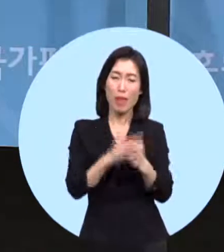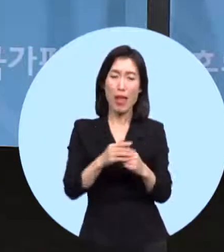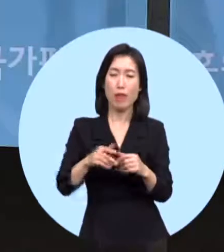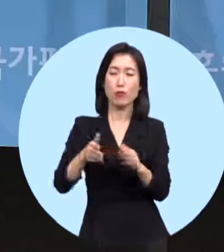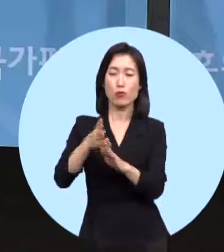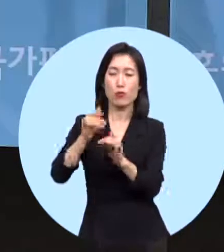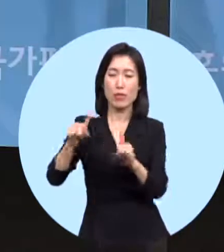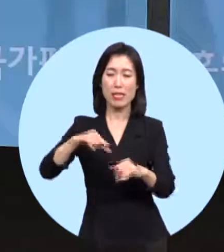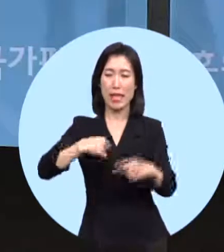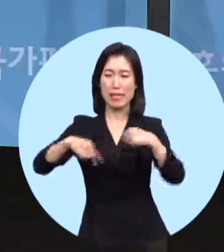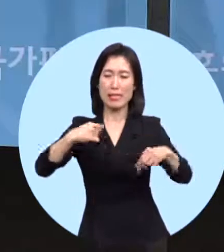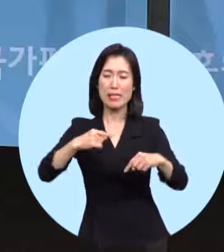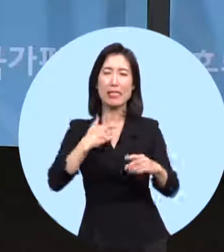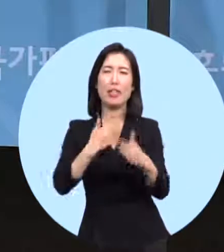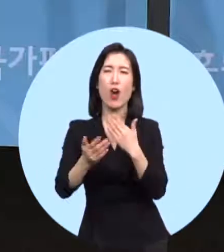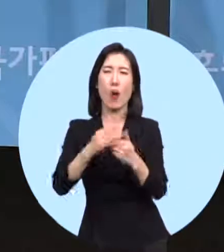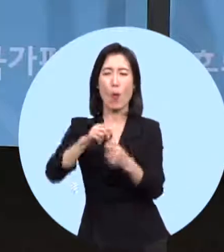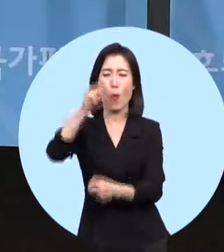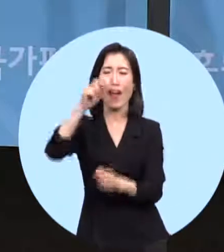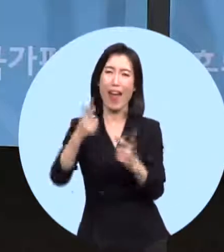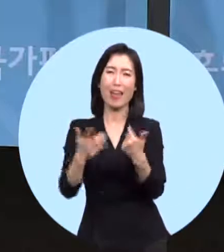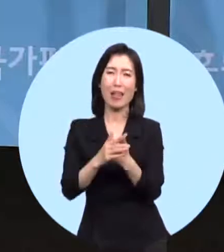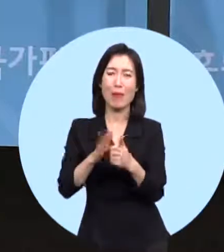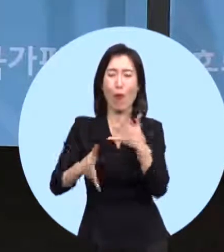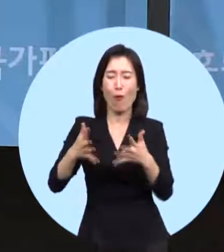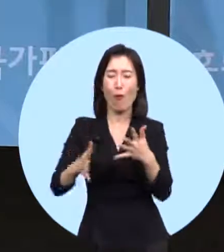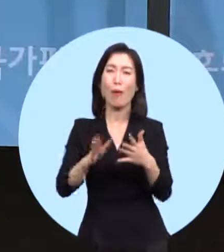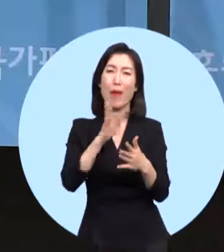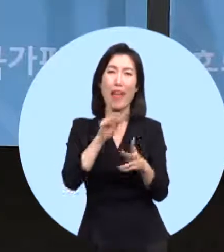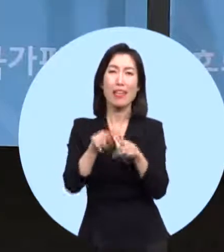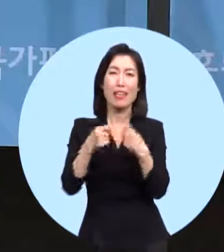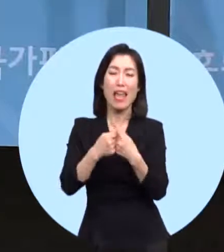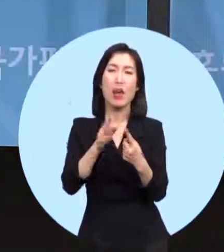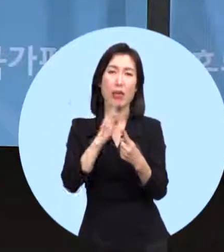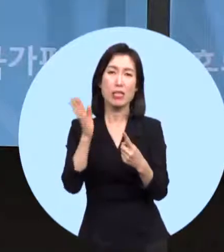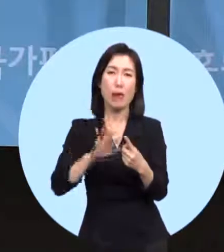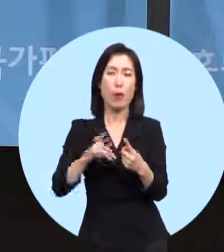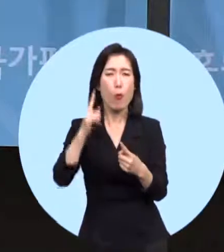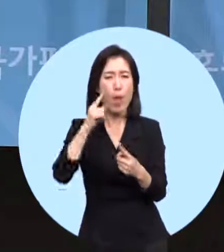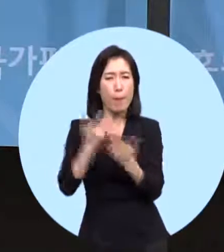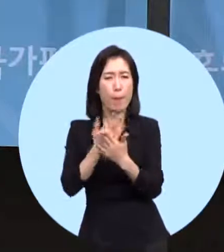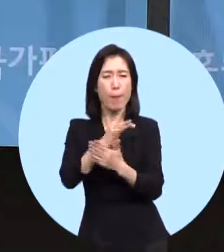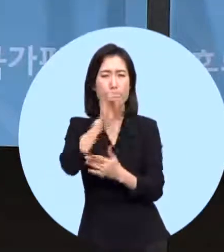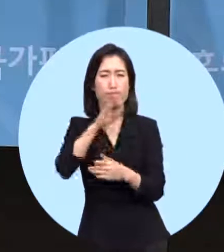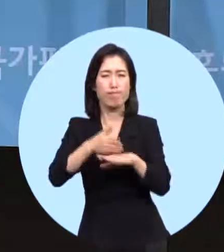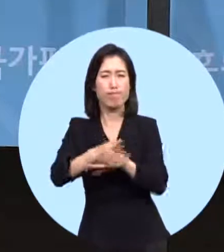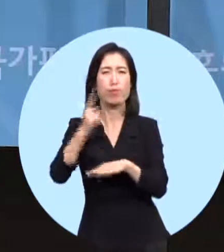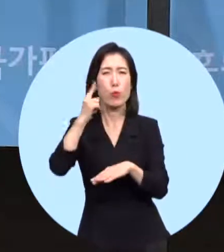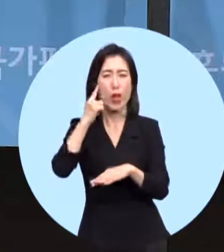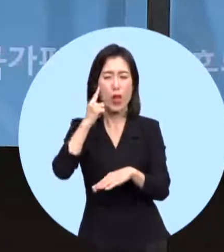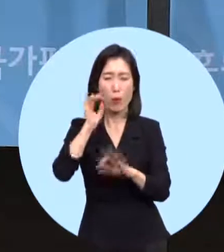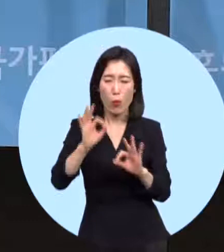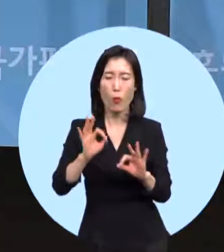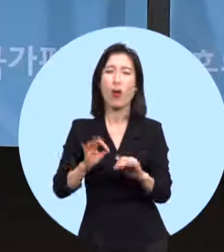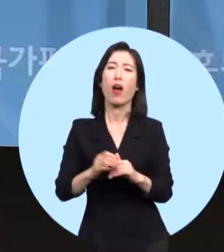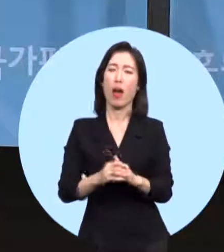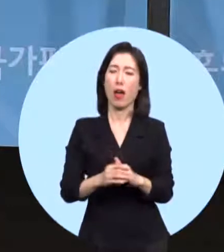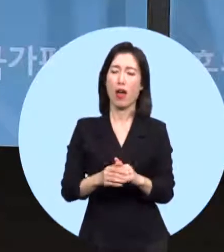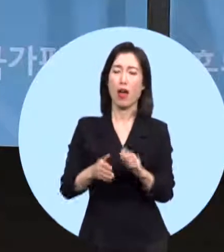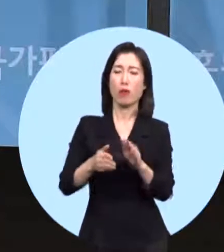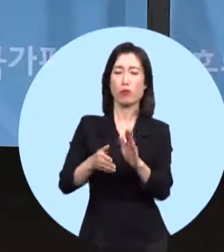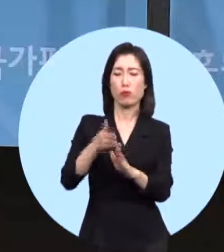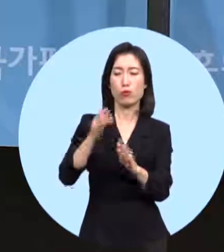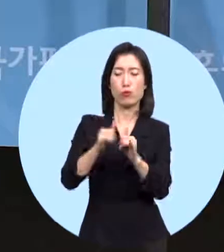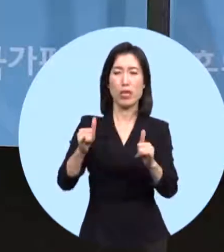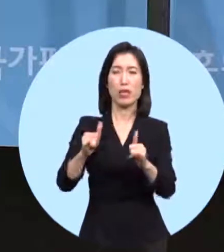주권이 제대로 발휘되지 못했을까에 대한 의문입니다. 주권이라는 것은 주어지는 것이 아니라 원래 갖고